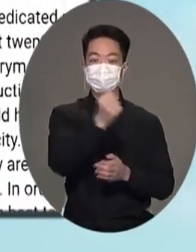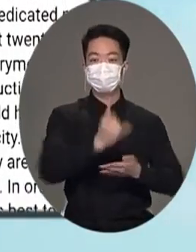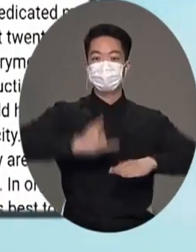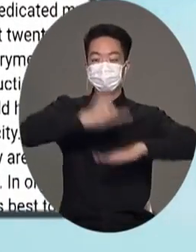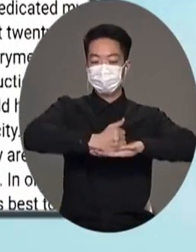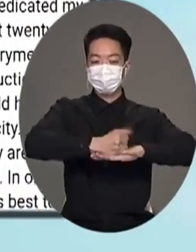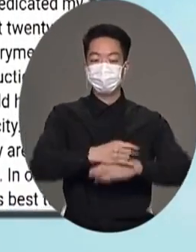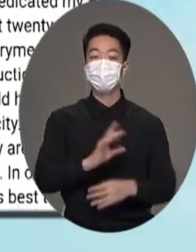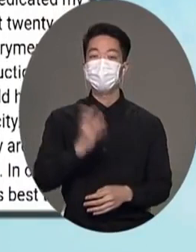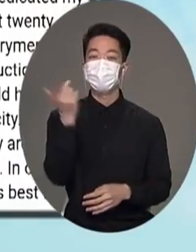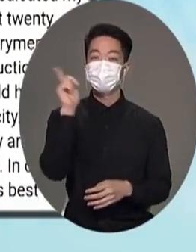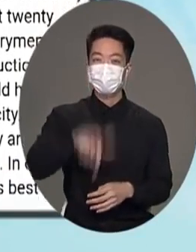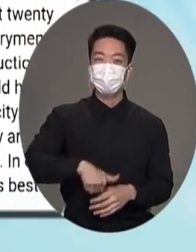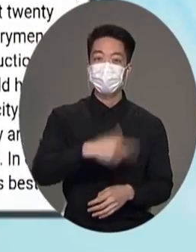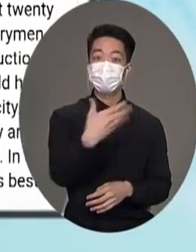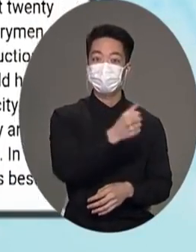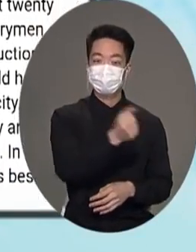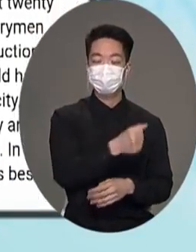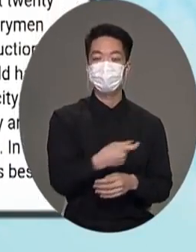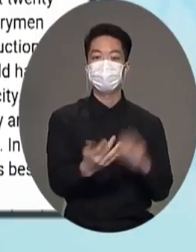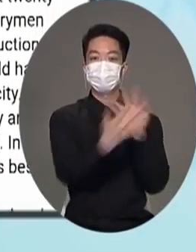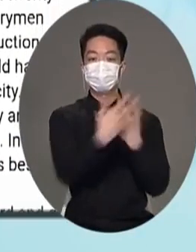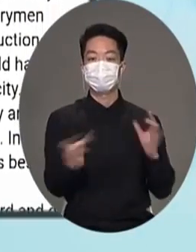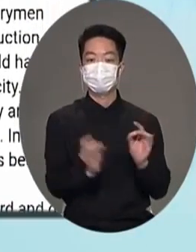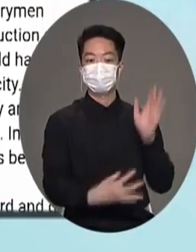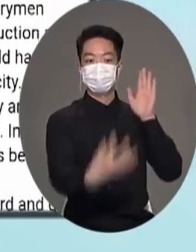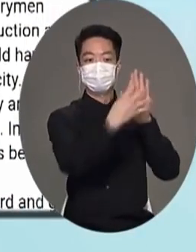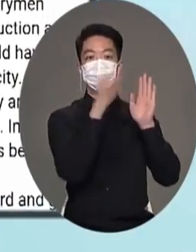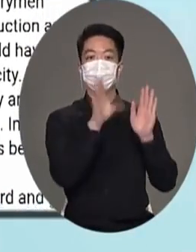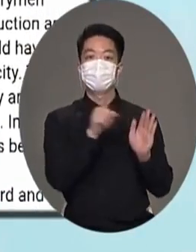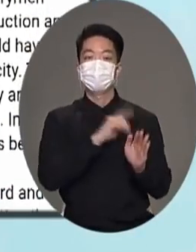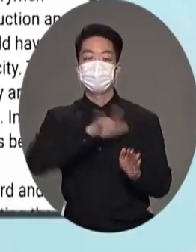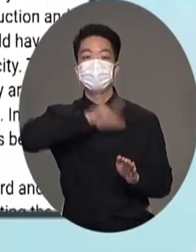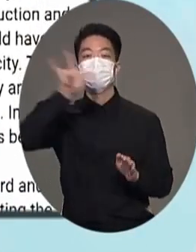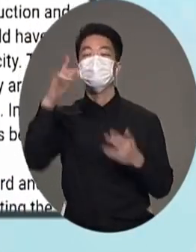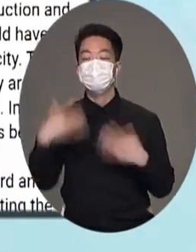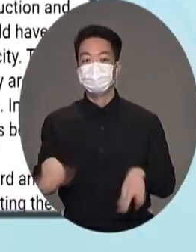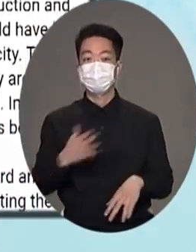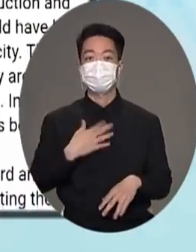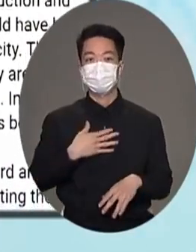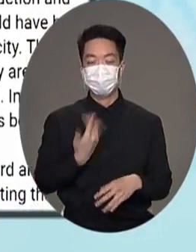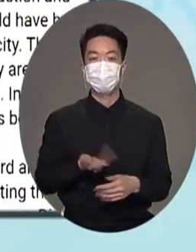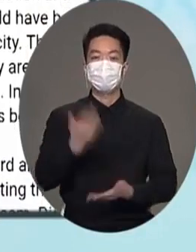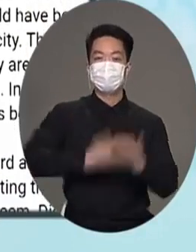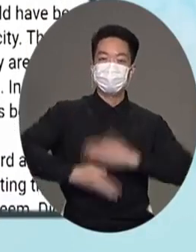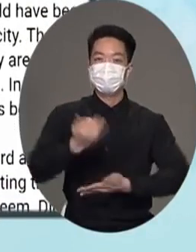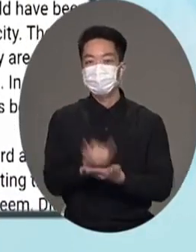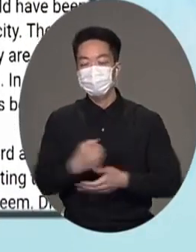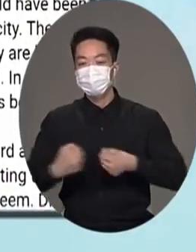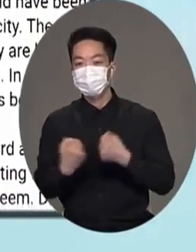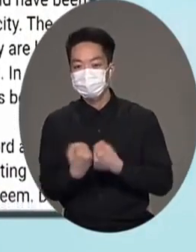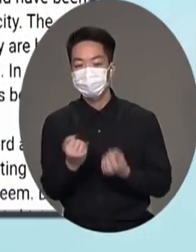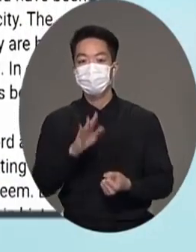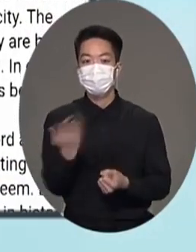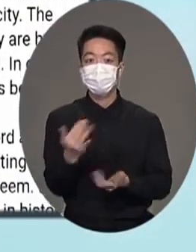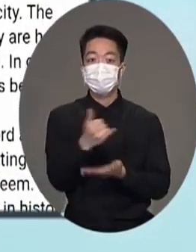汗總統的加尼就透過社交網站證實自己已經離國，或是為了避免流血衝突，但就未有表明